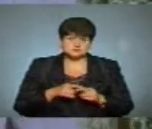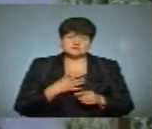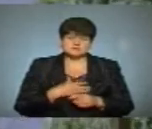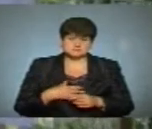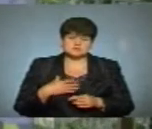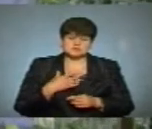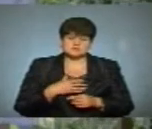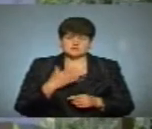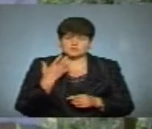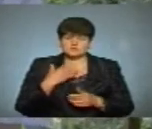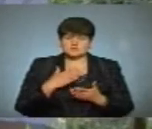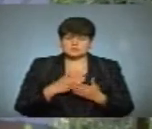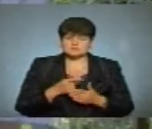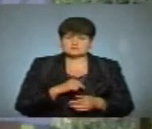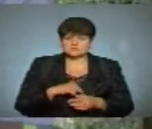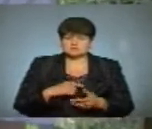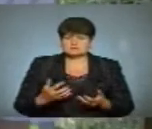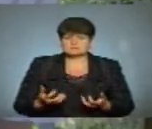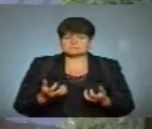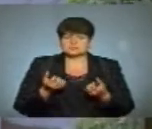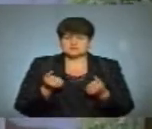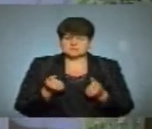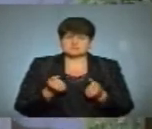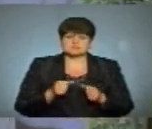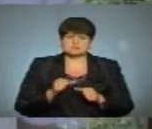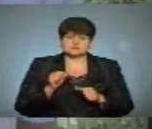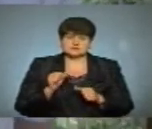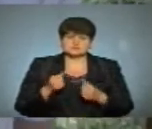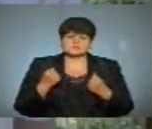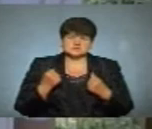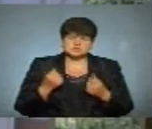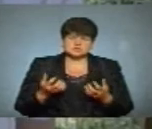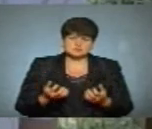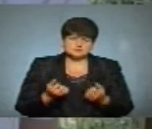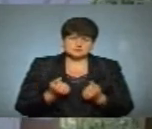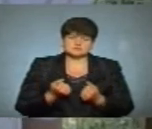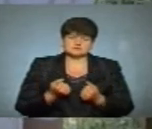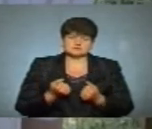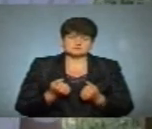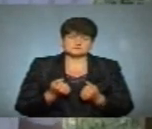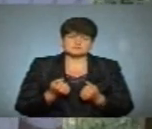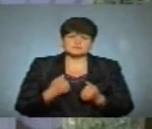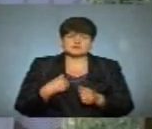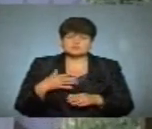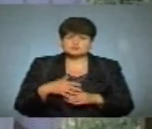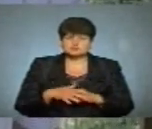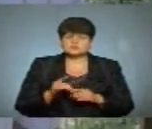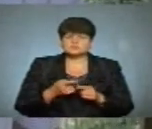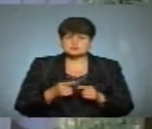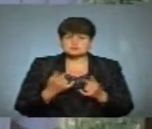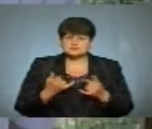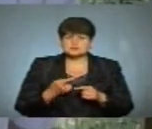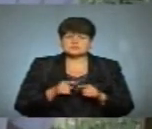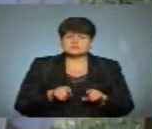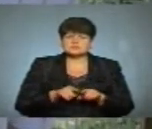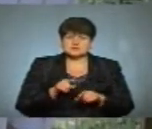важливо. Важливо, коли б є психологічна підтримка, навіть в деякій мірі фізична підтримка. Я розумію, що зараз такий період,